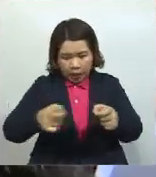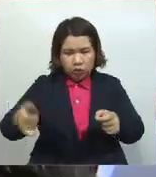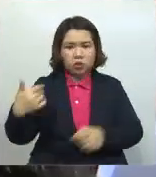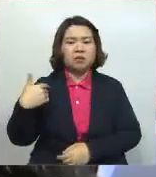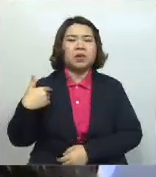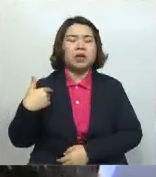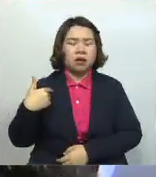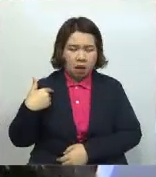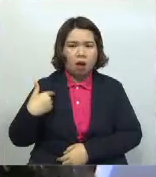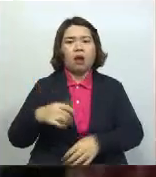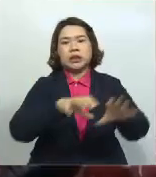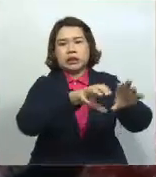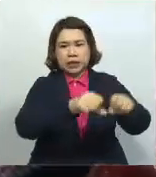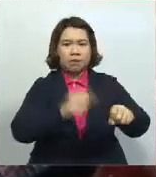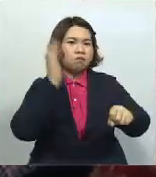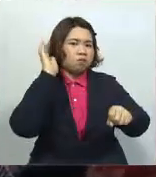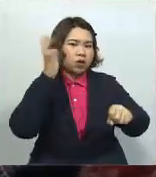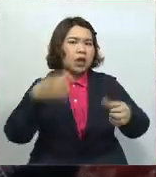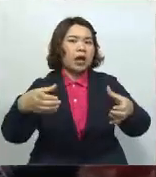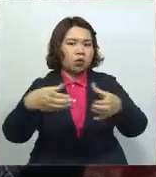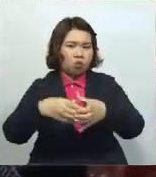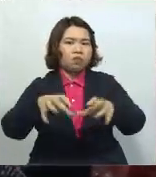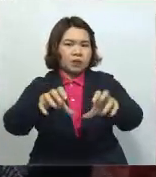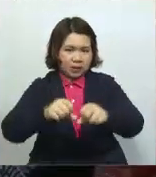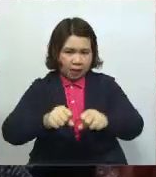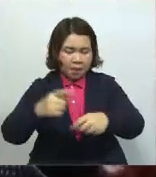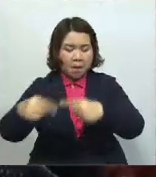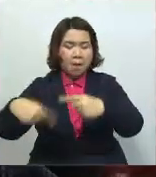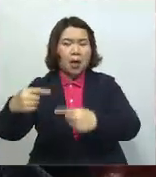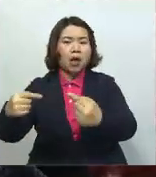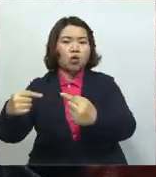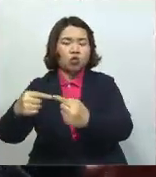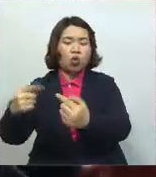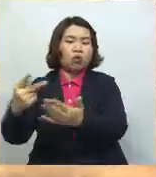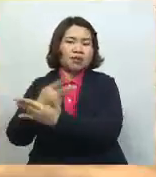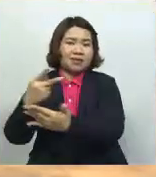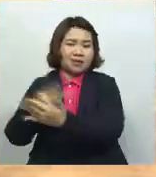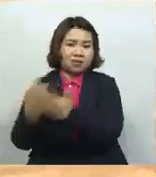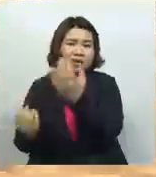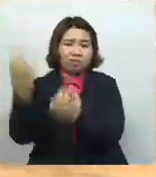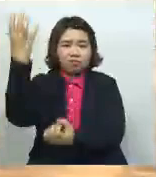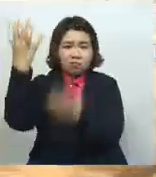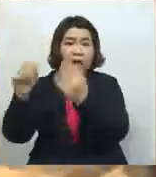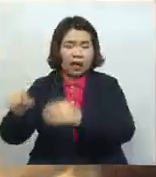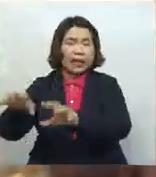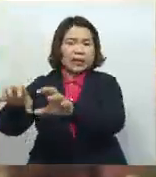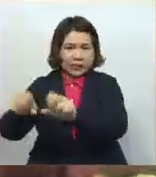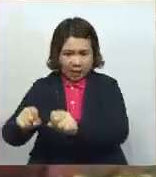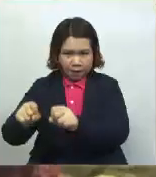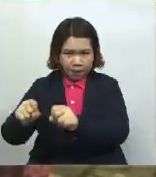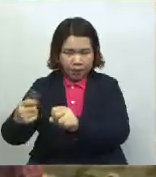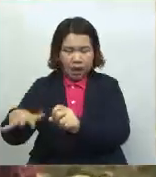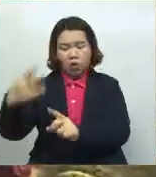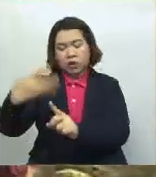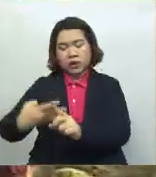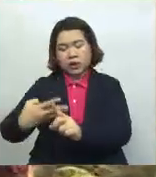การควบคุมตัวนายเปรมชัยพร้อมพวกไปที่สำนักงานเขตรักษาพันธุ์สัตว์ป่าทุ่งใหญ่นะเลศวรด้านตะวันตกก่อนวันที่5